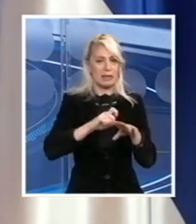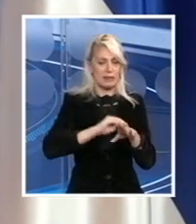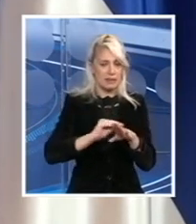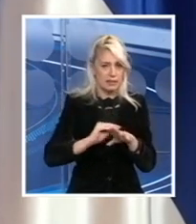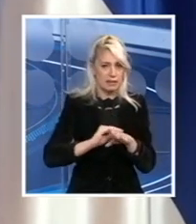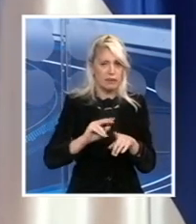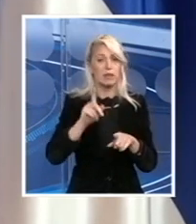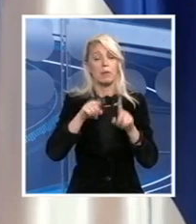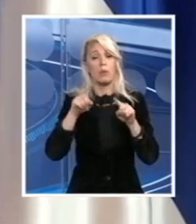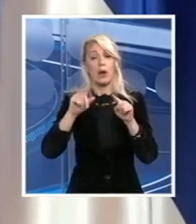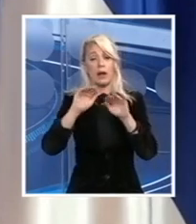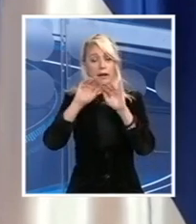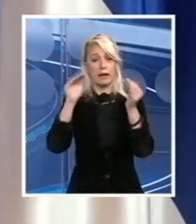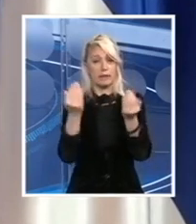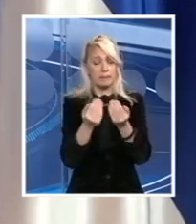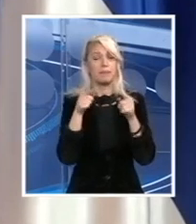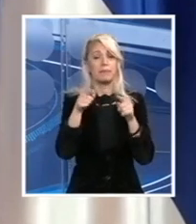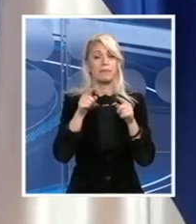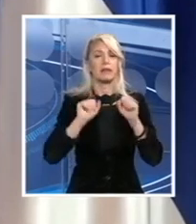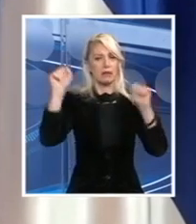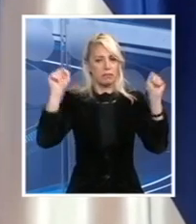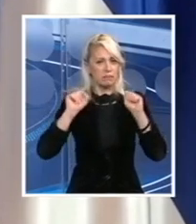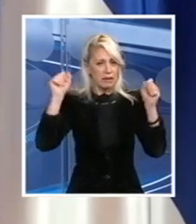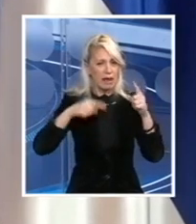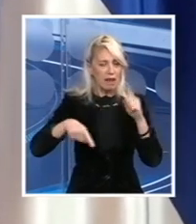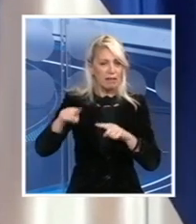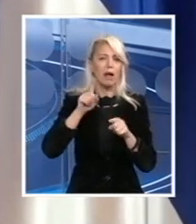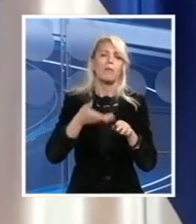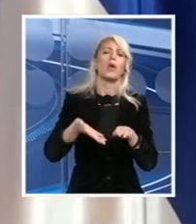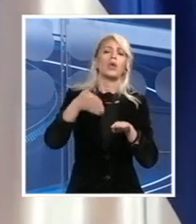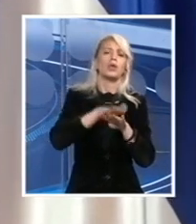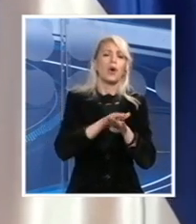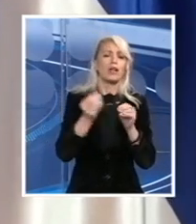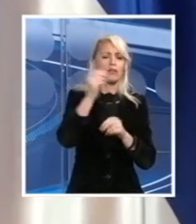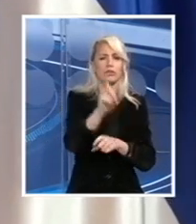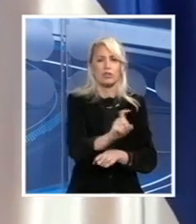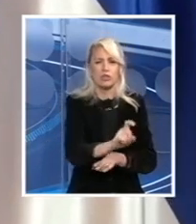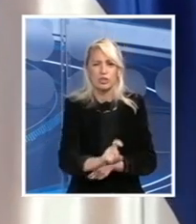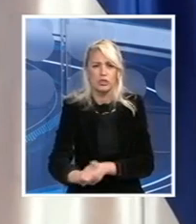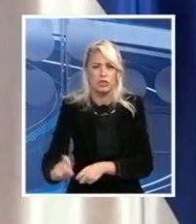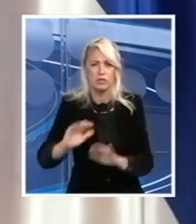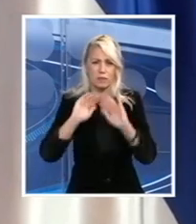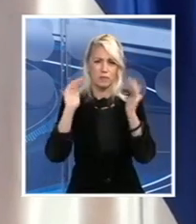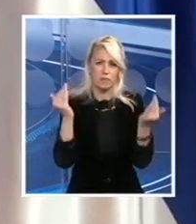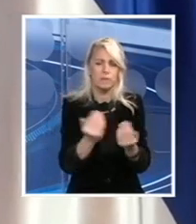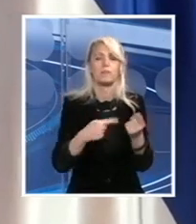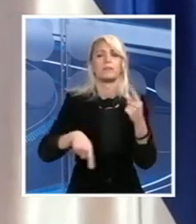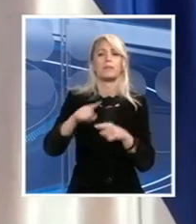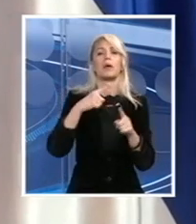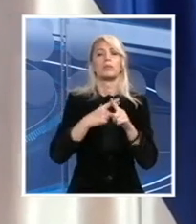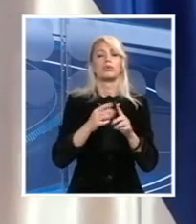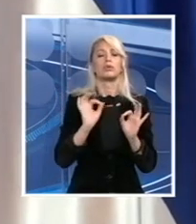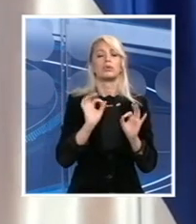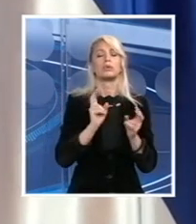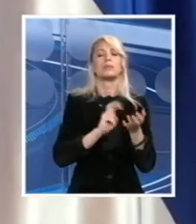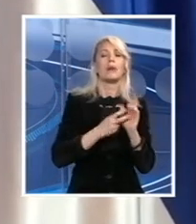Pojedini objekti poput teretana i fitness usled prirode delatnosti moraju dodatno pojačati dezinfekciju objekata i posebnim protokolama urediti način